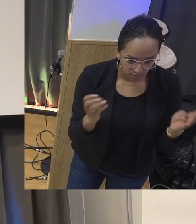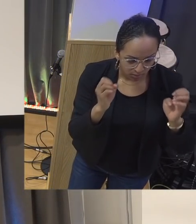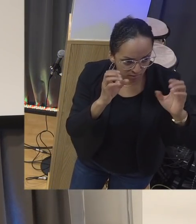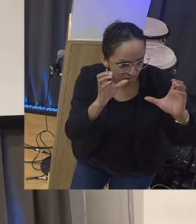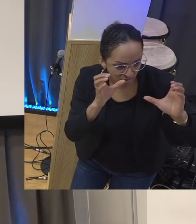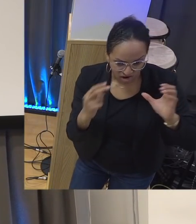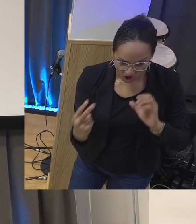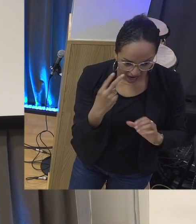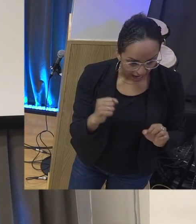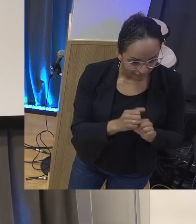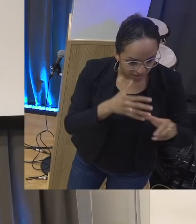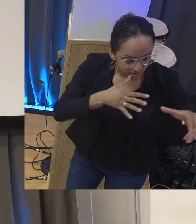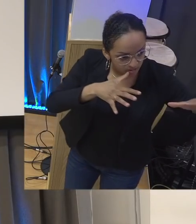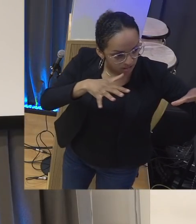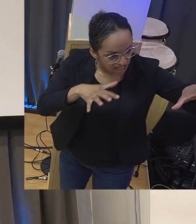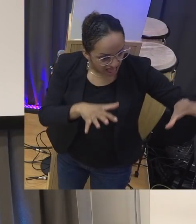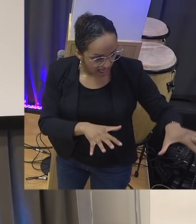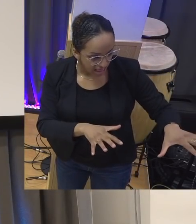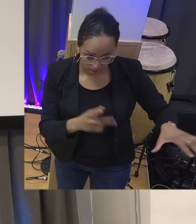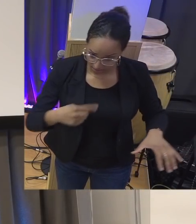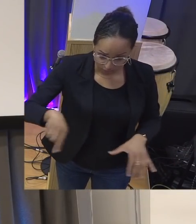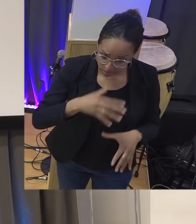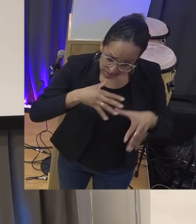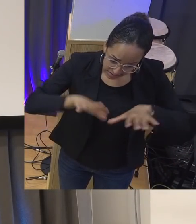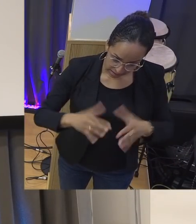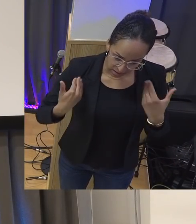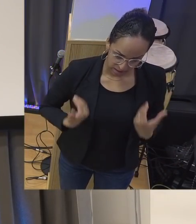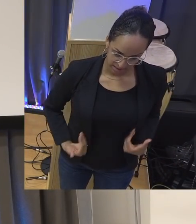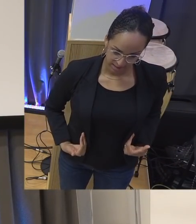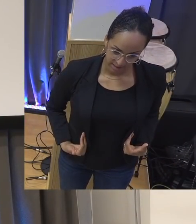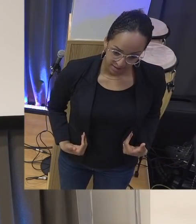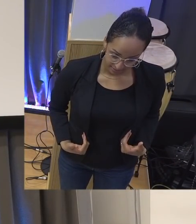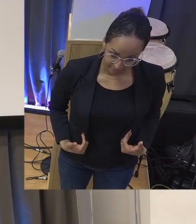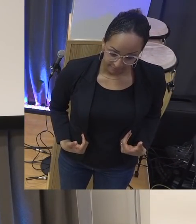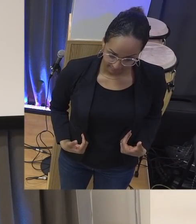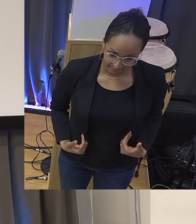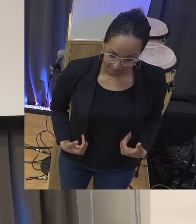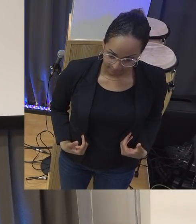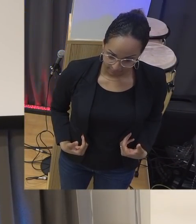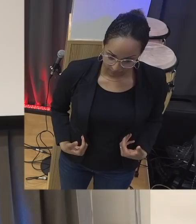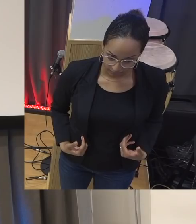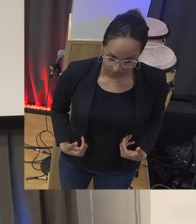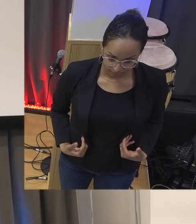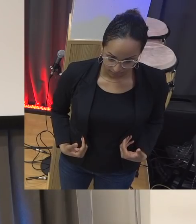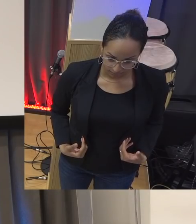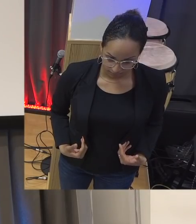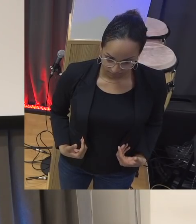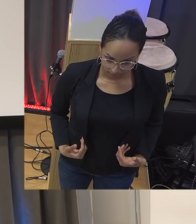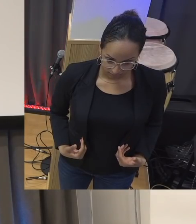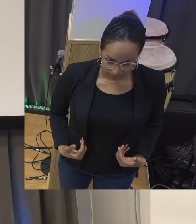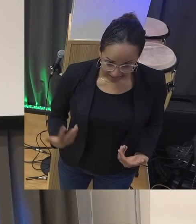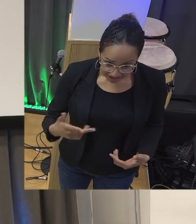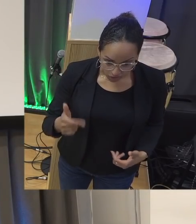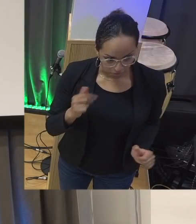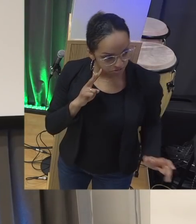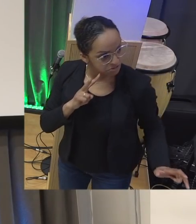plein de haine. Vous ne m'aimez pas. Rien, regarde ta tronche, toi, je lui dis. Déjà, tu es défiguré,